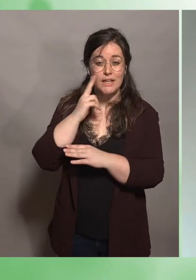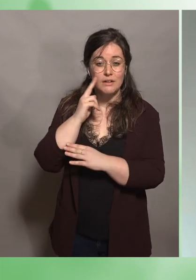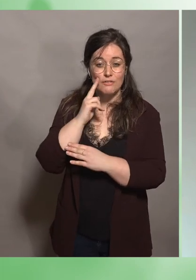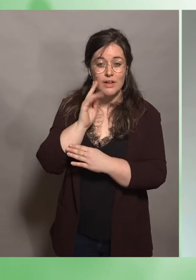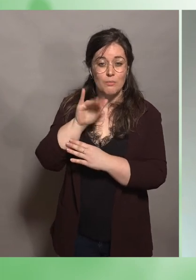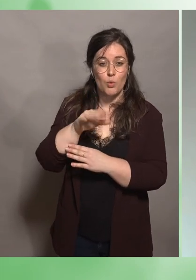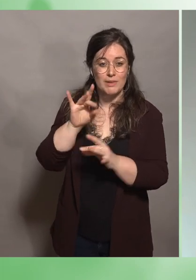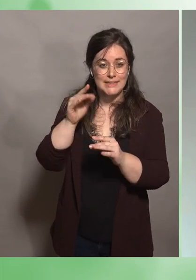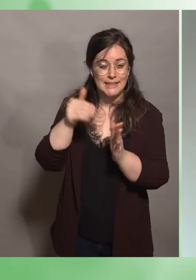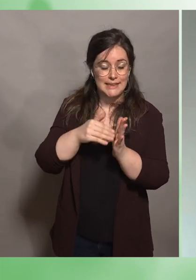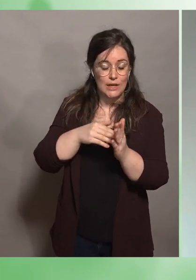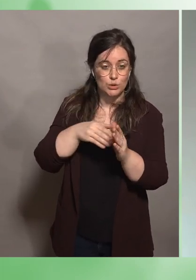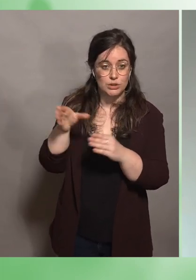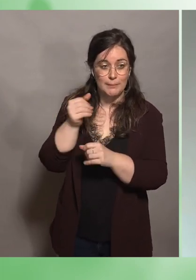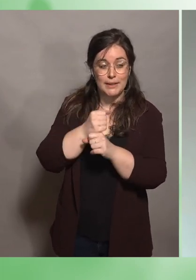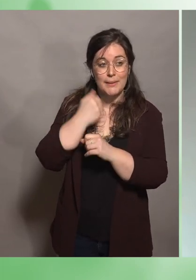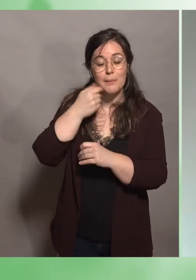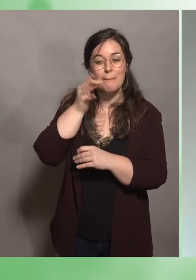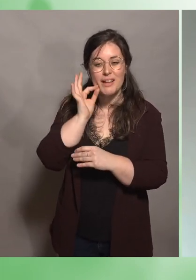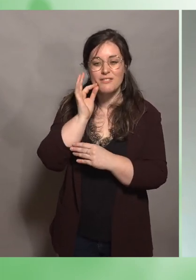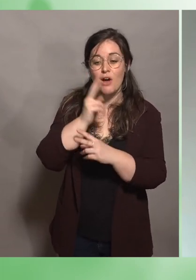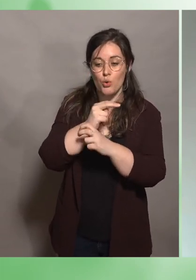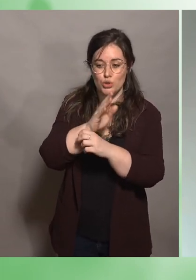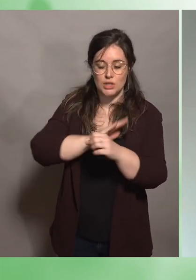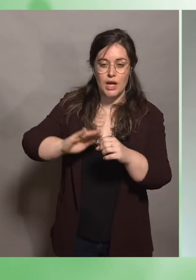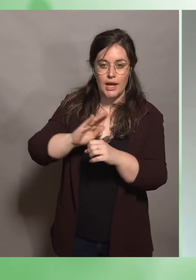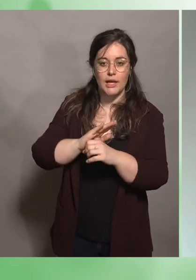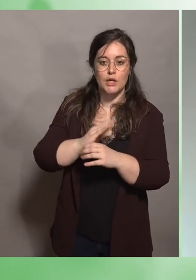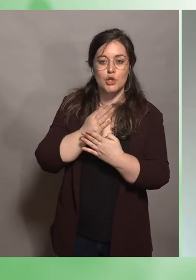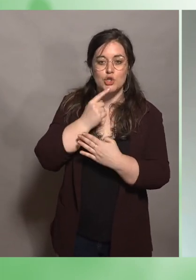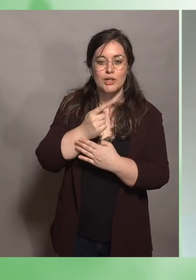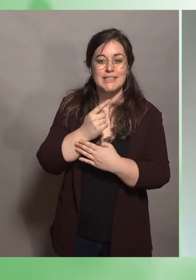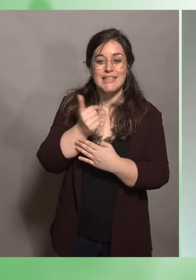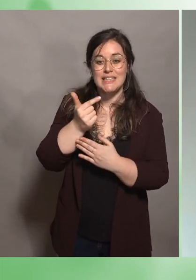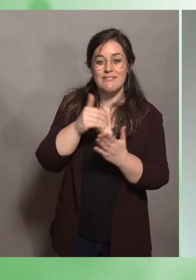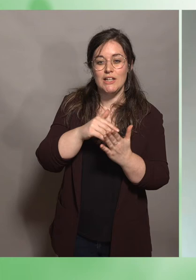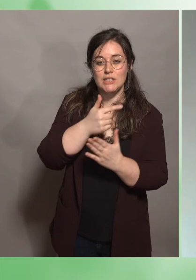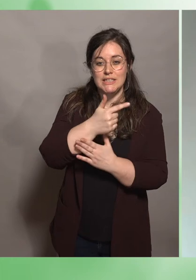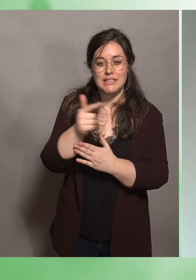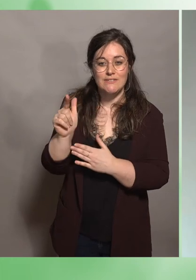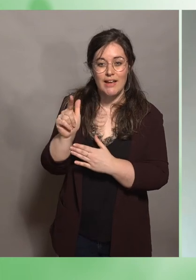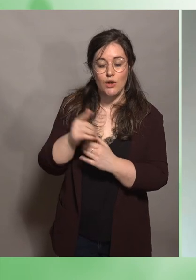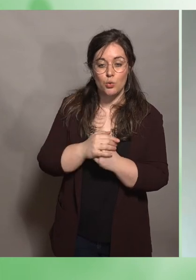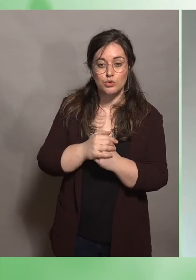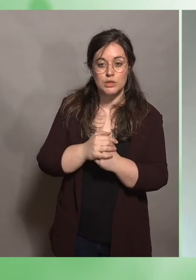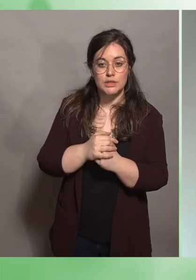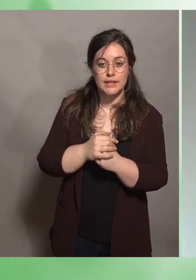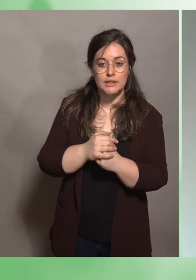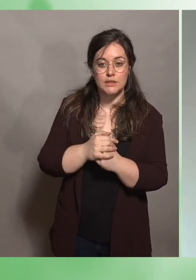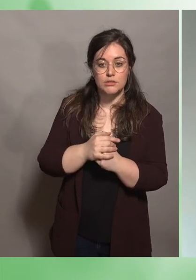10.000 Mitarbeiterinnen beschäftigt, in Österreich, wie schon eingangs gesagt, 2.200, einfach auch